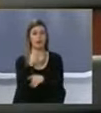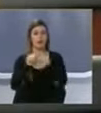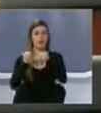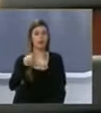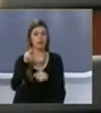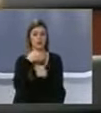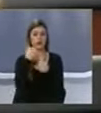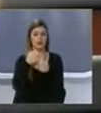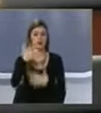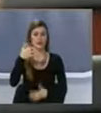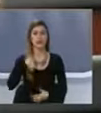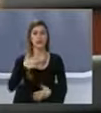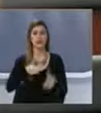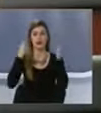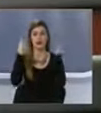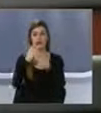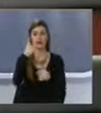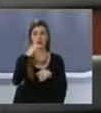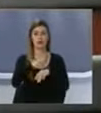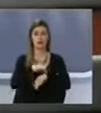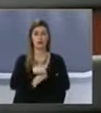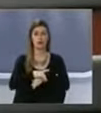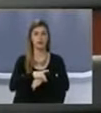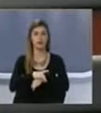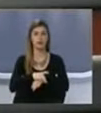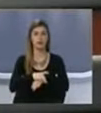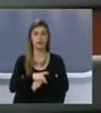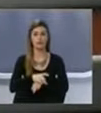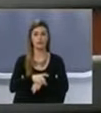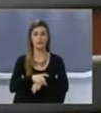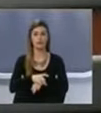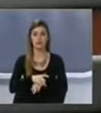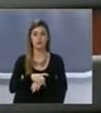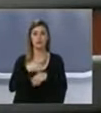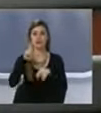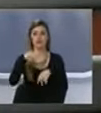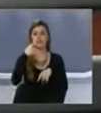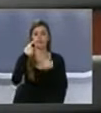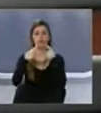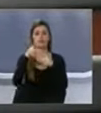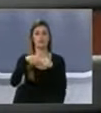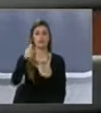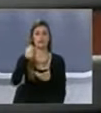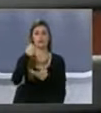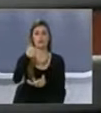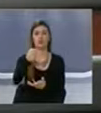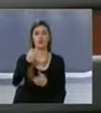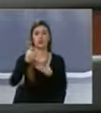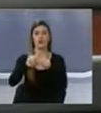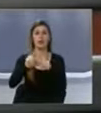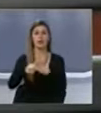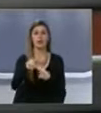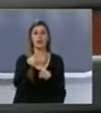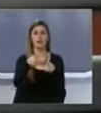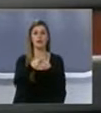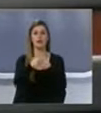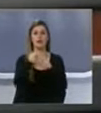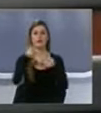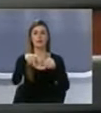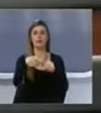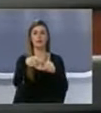tyre, unë do të ndalem pikërisht në fushën e shëndetësisë. Duke pas parasysh shifrën e buxhetit paraprak për shëndetin dhe buxhetin e projektuar për